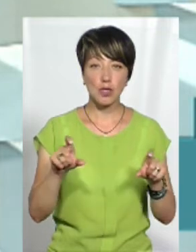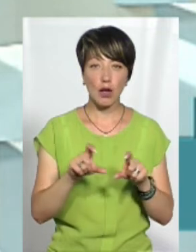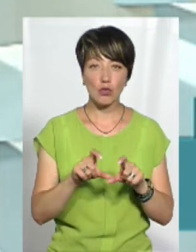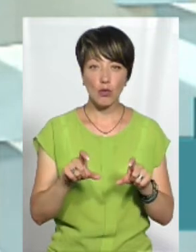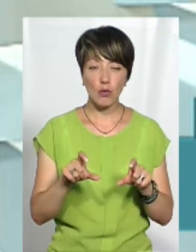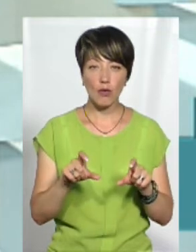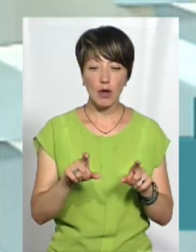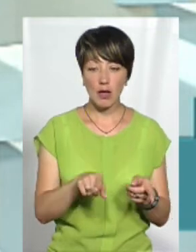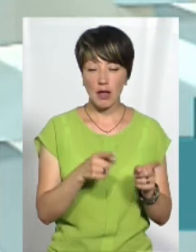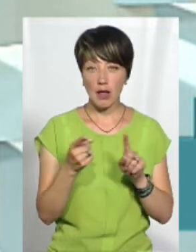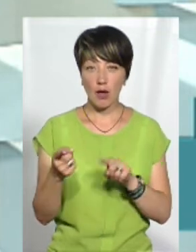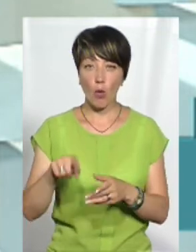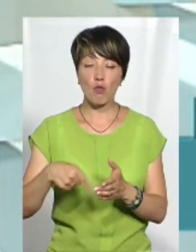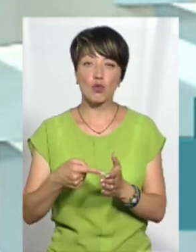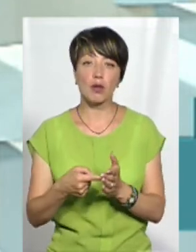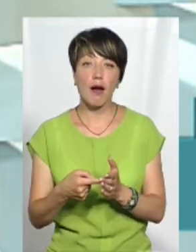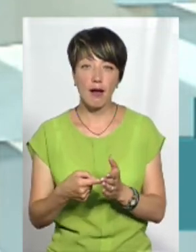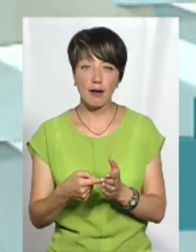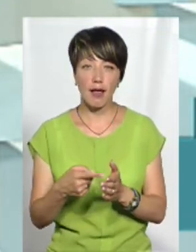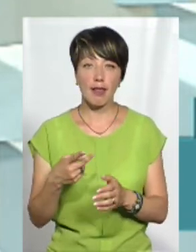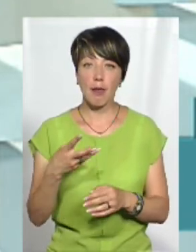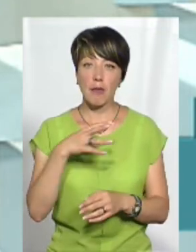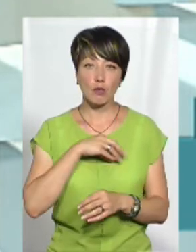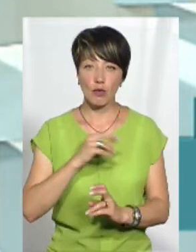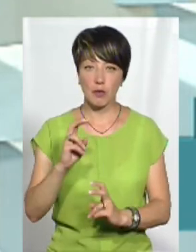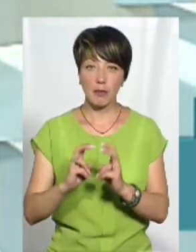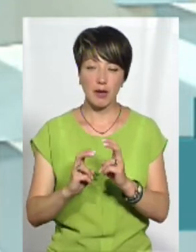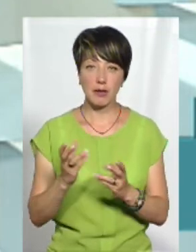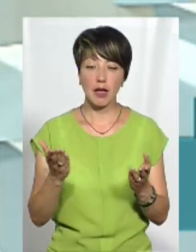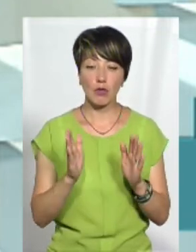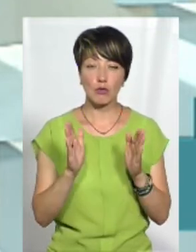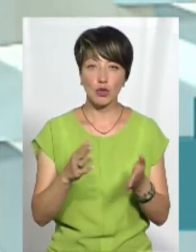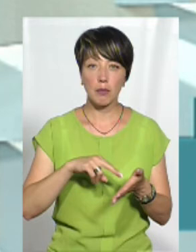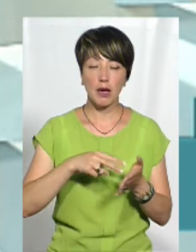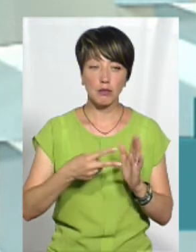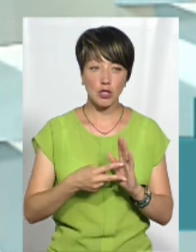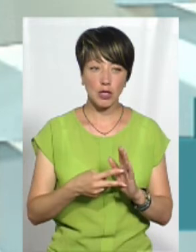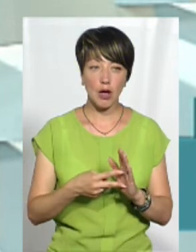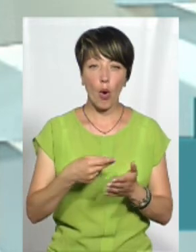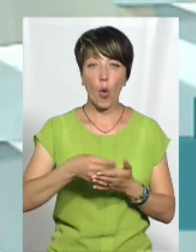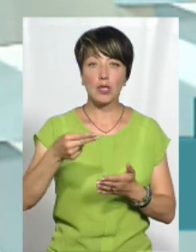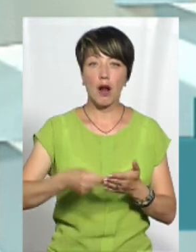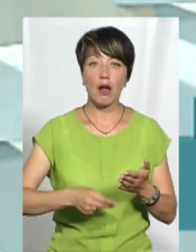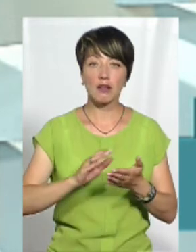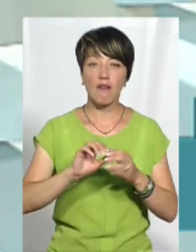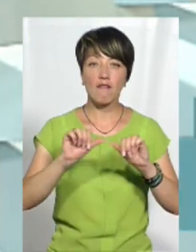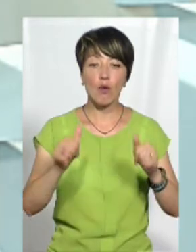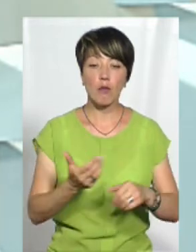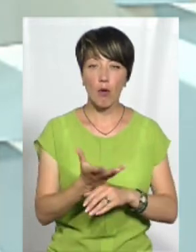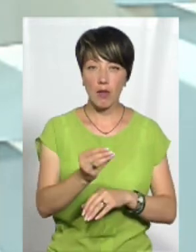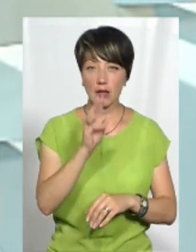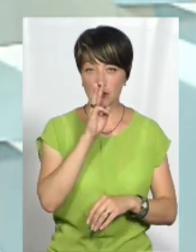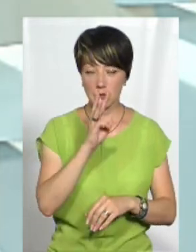установ, статус комунальних, неприбуткових підприємств, яких буде передбачатися контрактна форма оплати